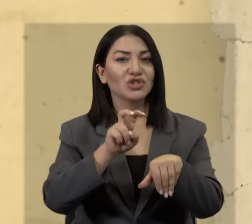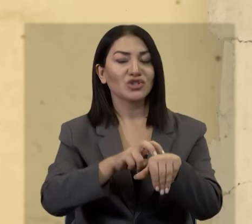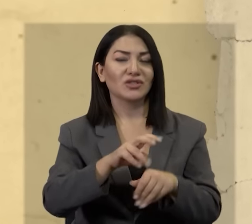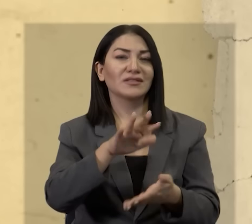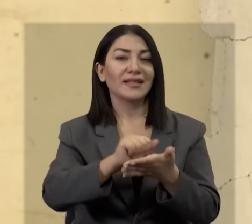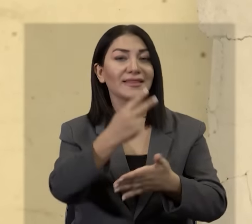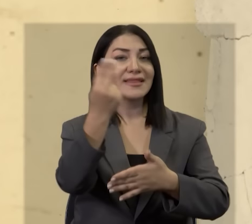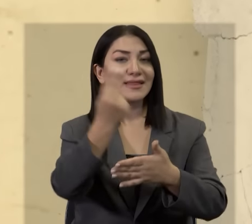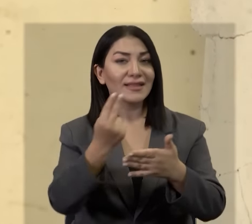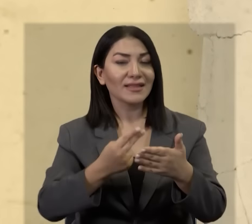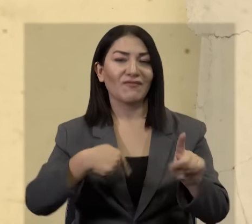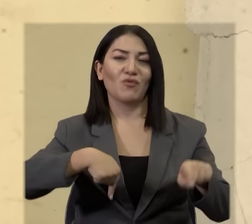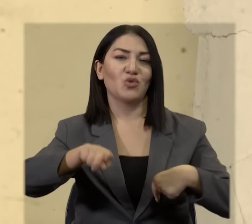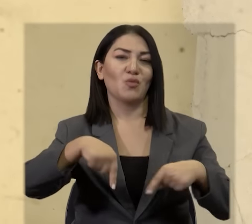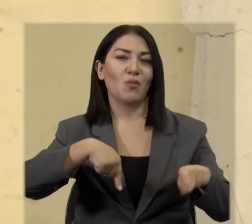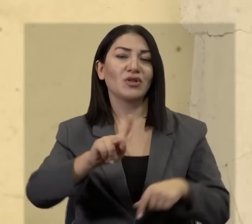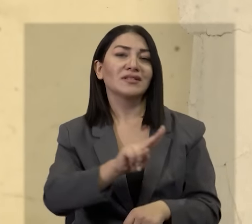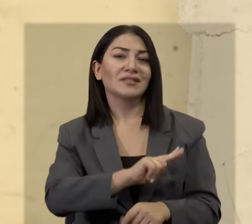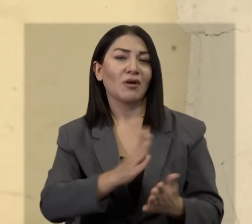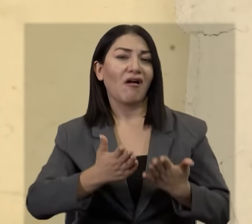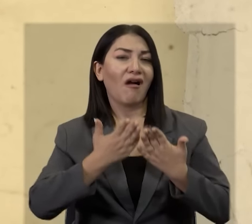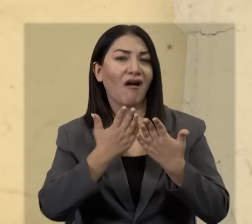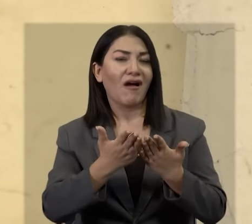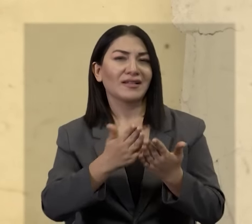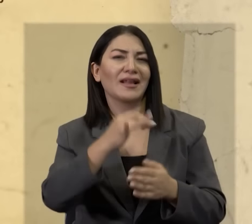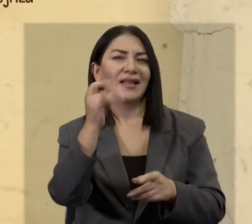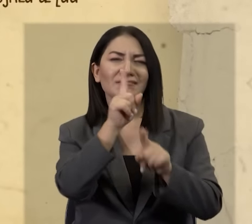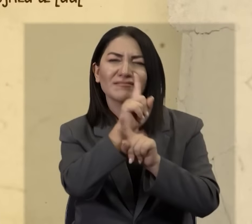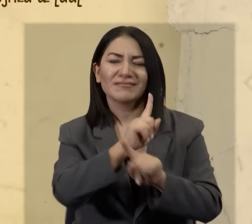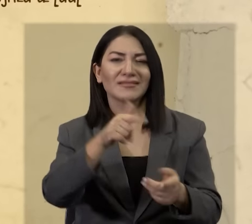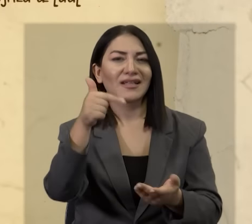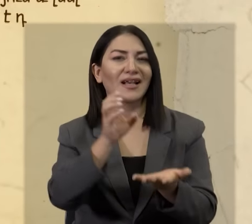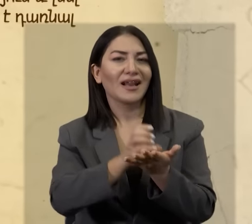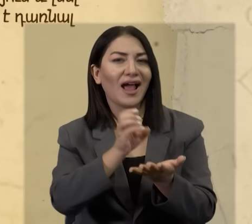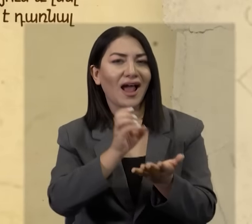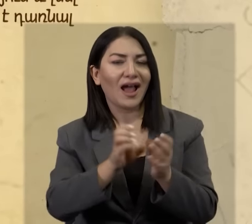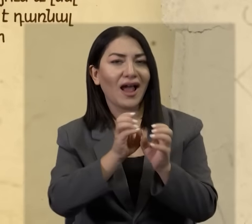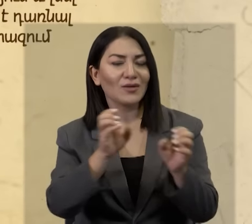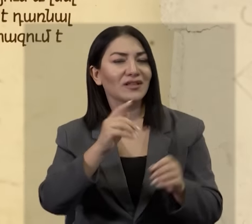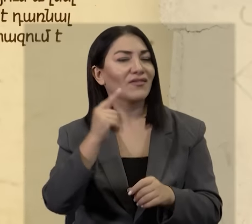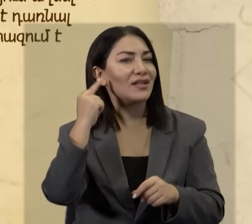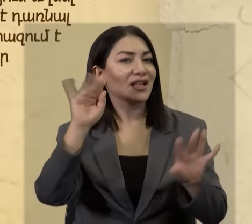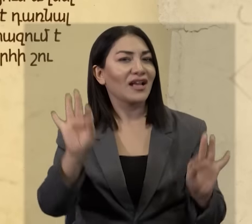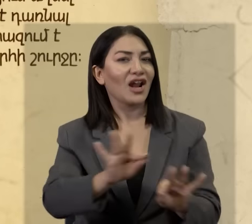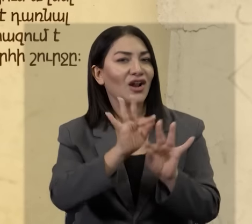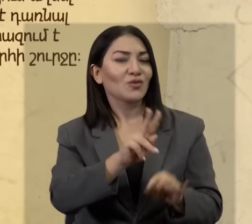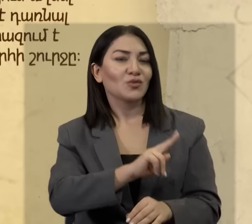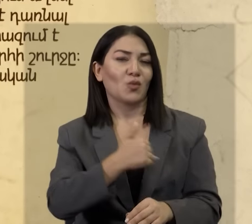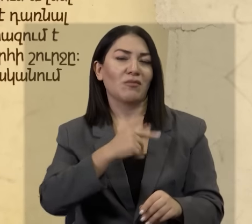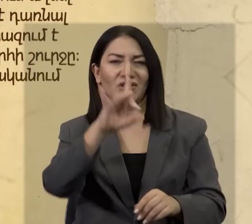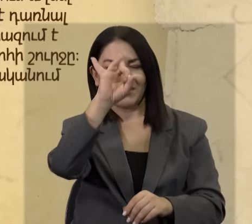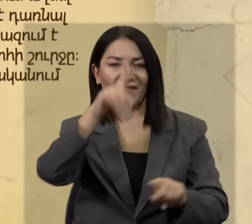Դավիթ 12 տարեկան է։ Հայրը ըմբշամարտի մարզիչ է, մայրը բժշկուհի։ Զբաղվում է նկարչությամբ եւ